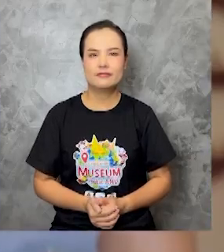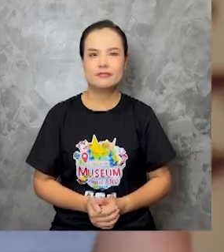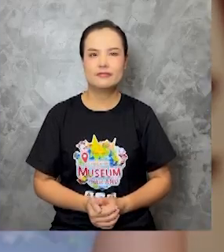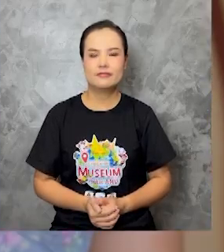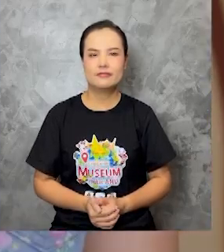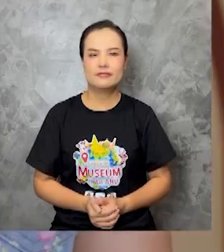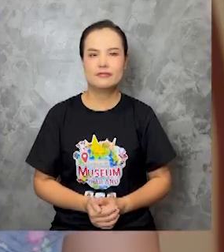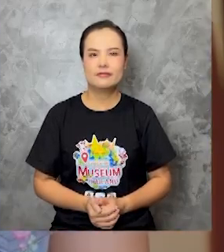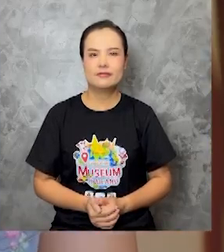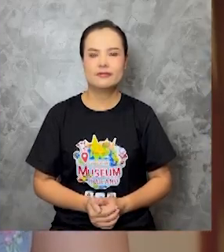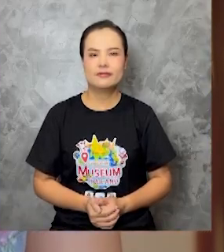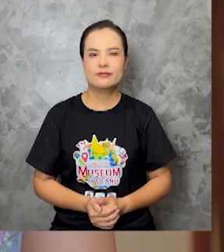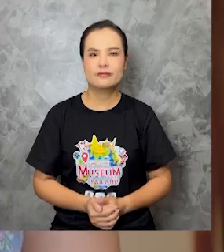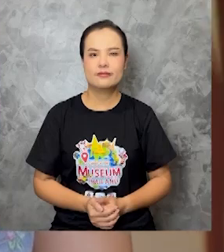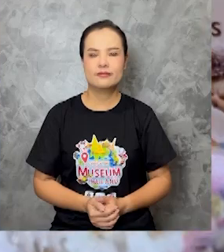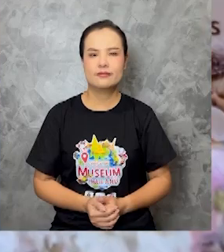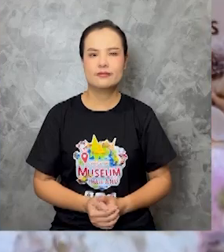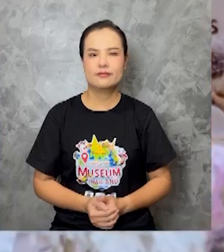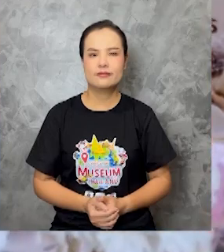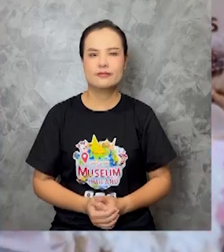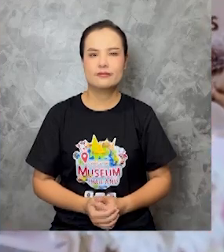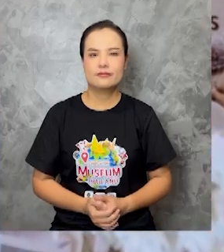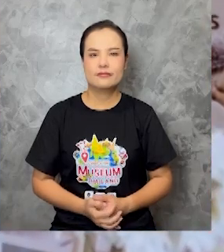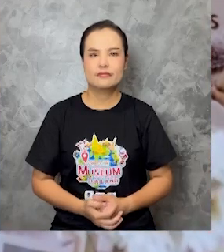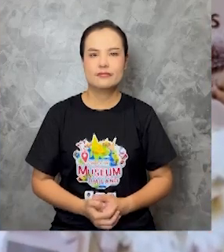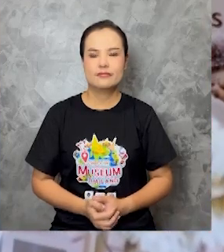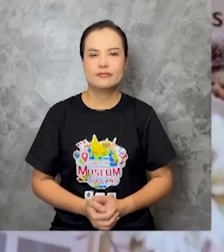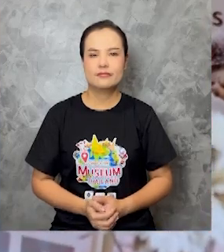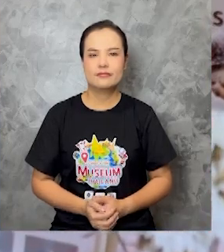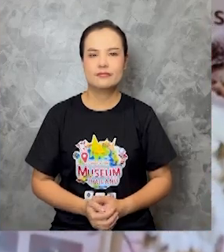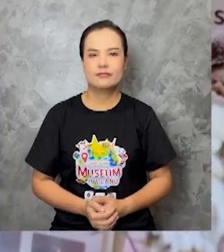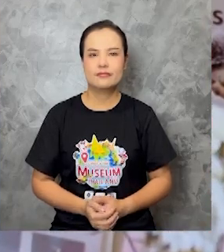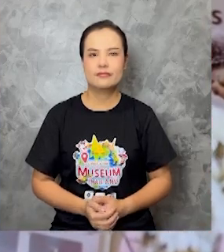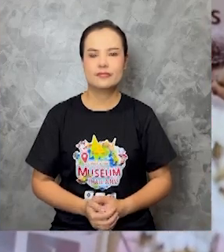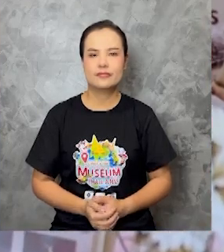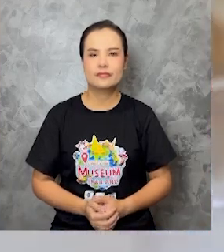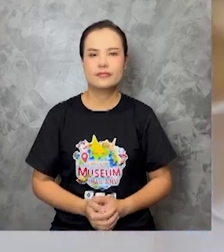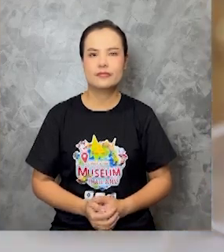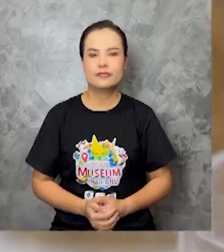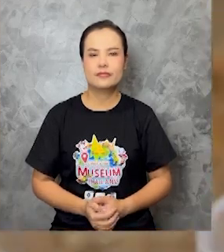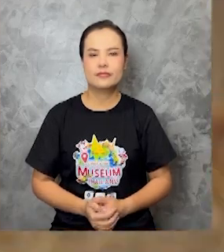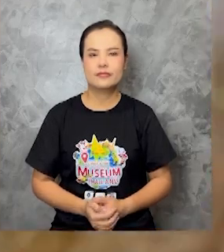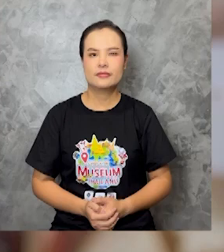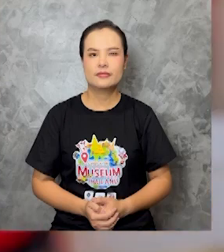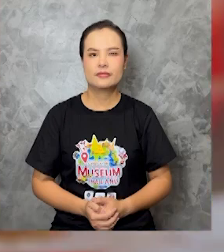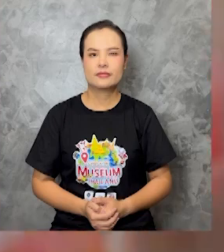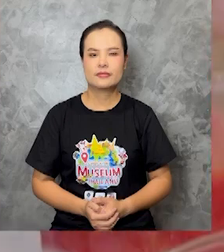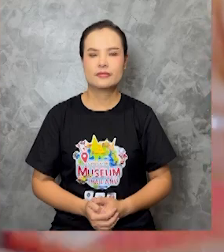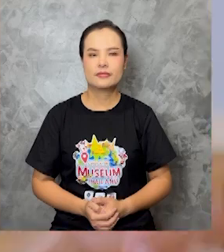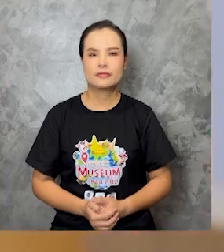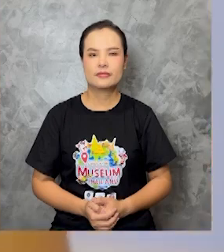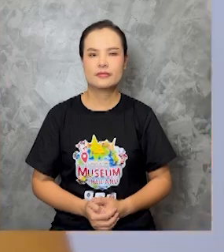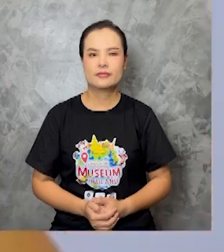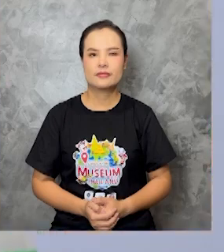ค่ะ บ่อยครั้งที่คาดเดาเส้นทางและจุดหมายที่ฉันไม่เคยก้าวไ